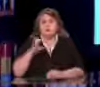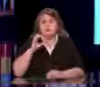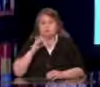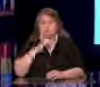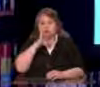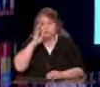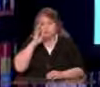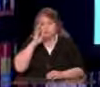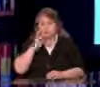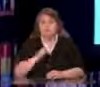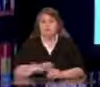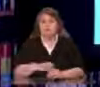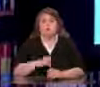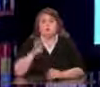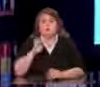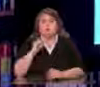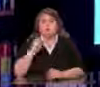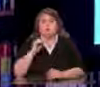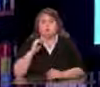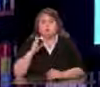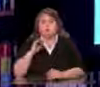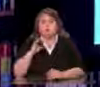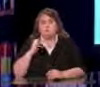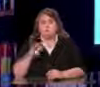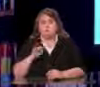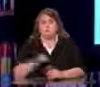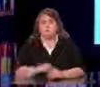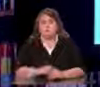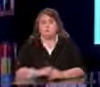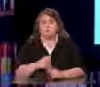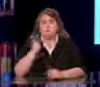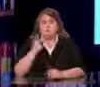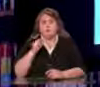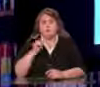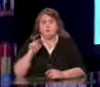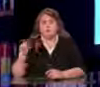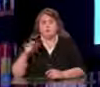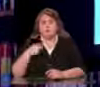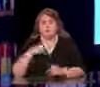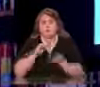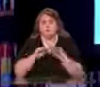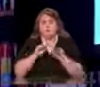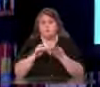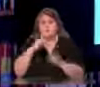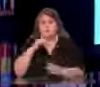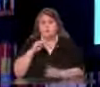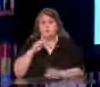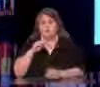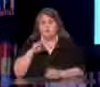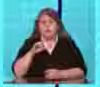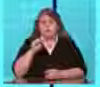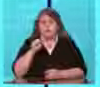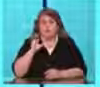особей. Рецессивны по двум парам аллелей. Вторая строчка обязательно. Мы должны прописать гаметы. А